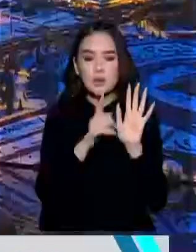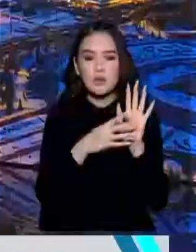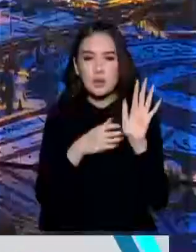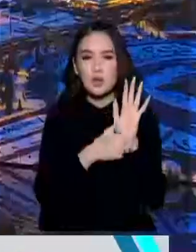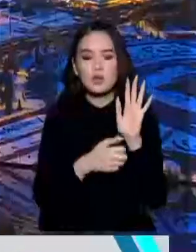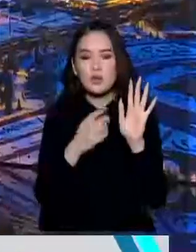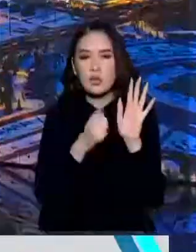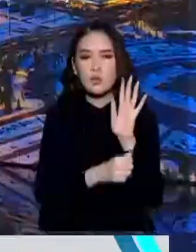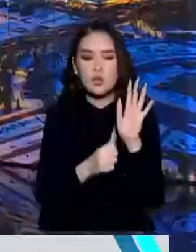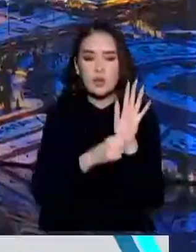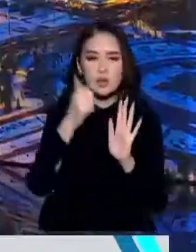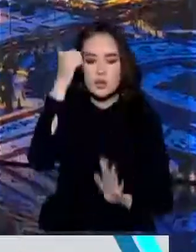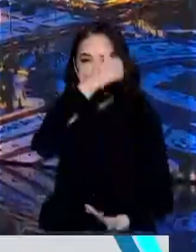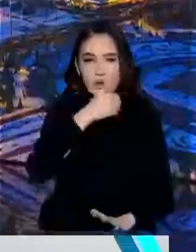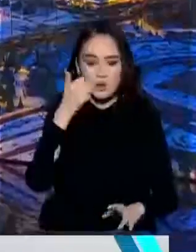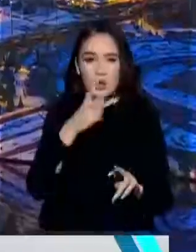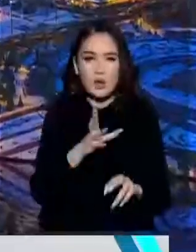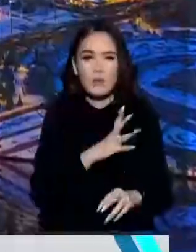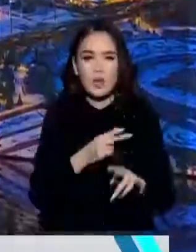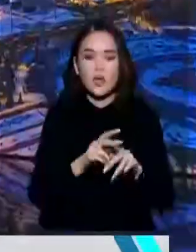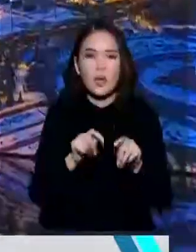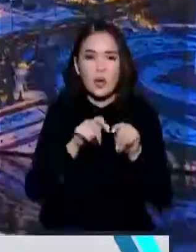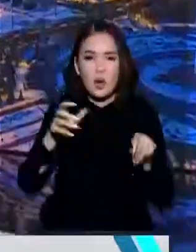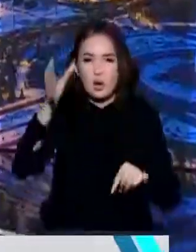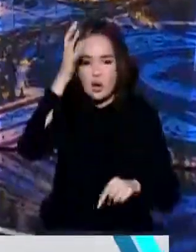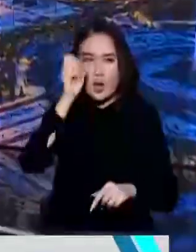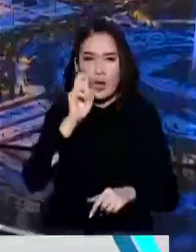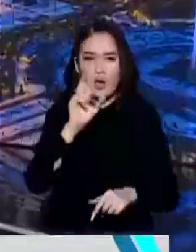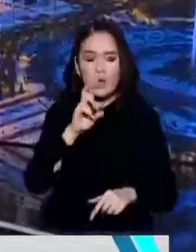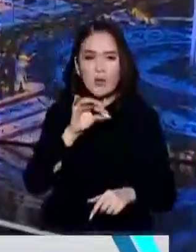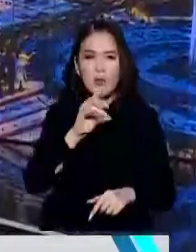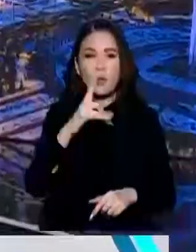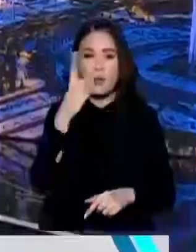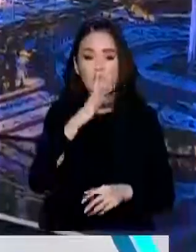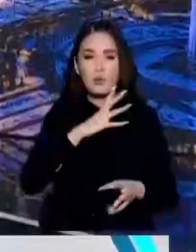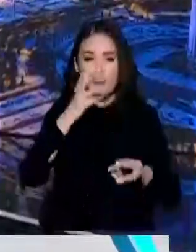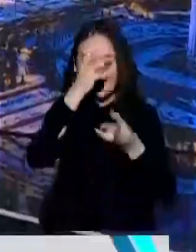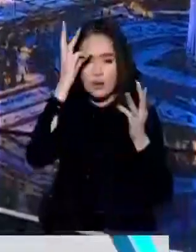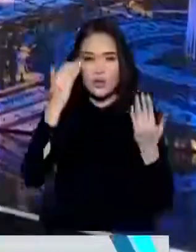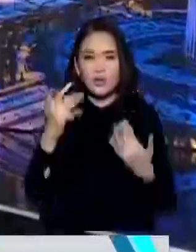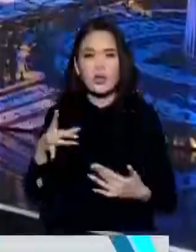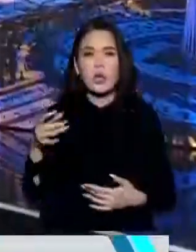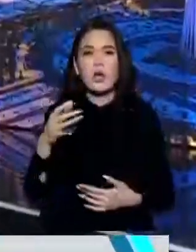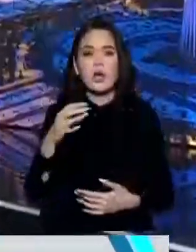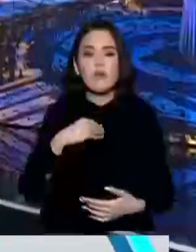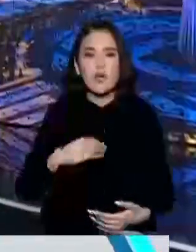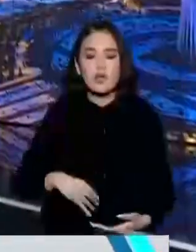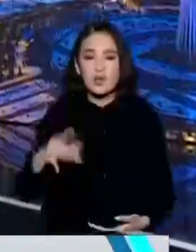1666 жылы Францияның ұлттық ғылым академиясы құрылғаннан бастап бірінші корольға, енді қазір Франция республикасының президентіне дәл